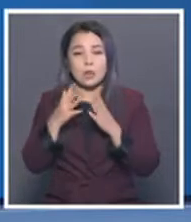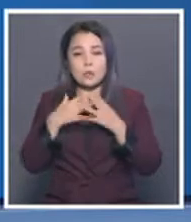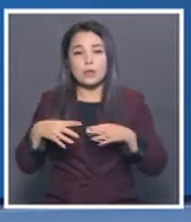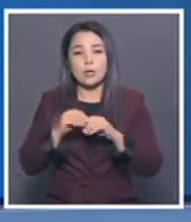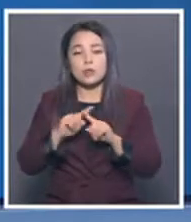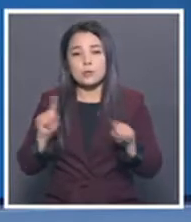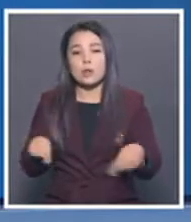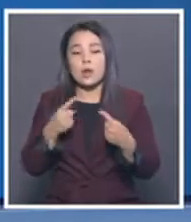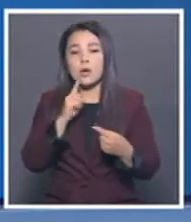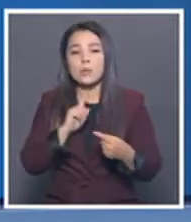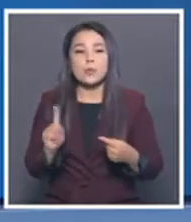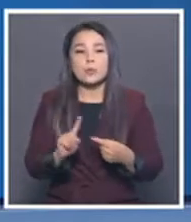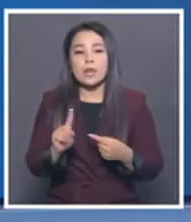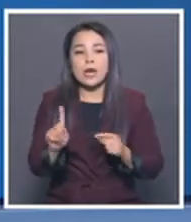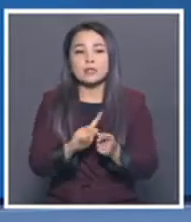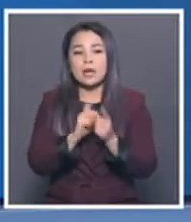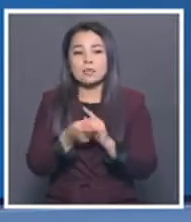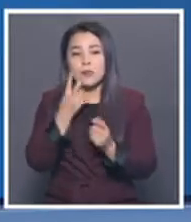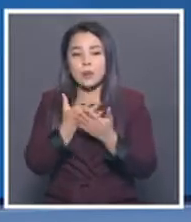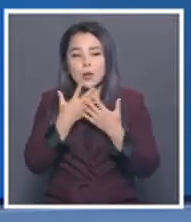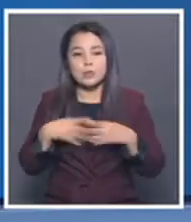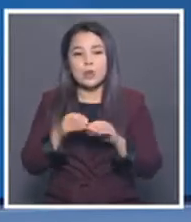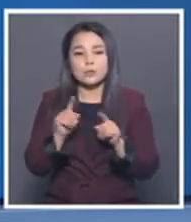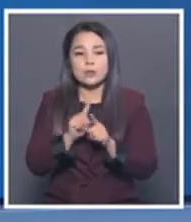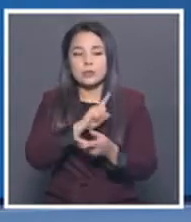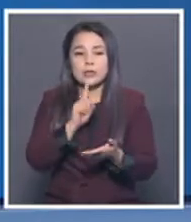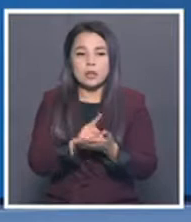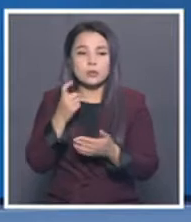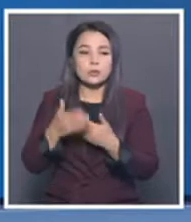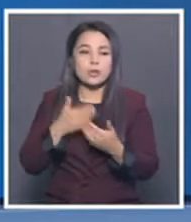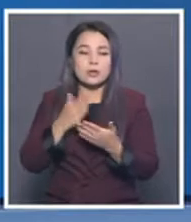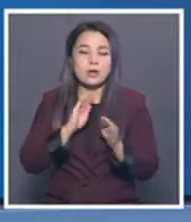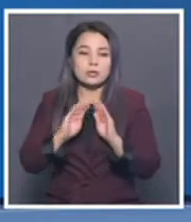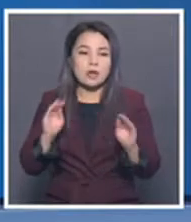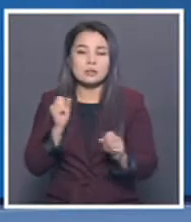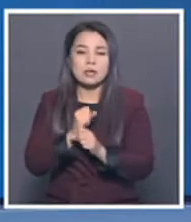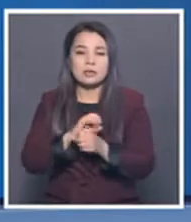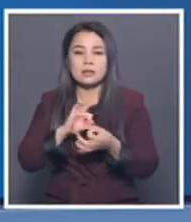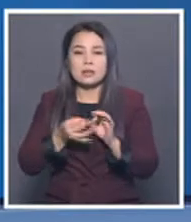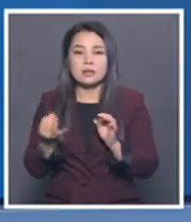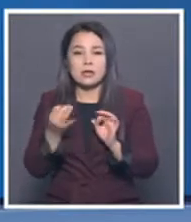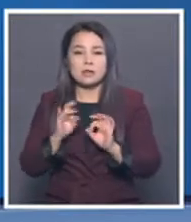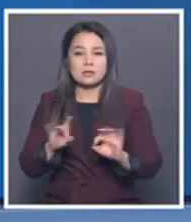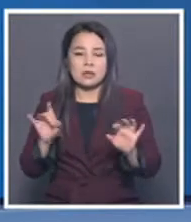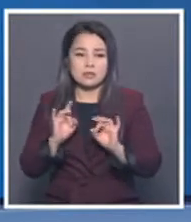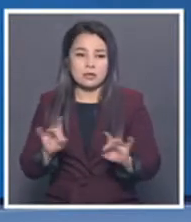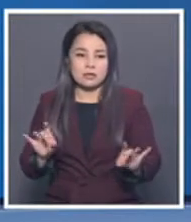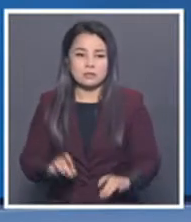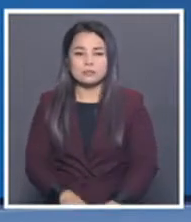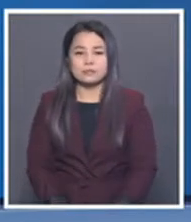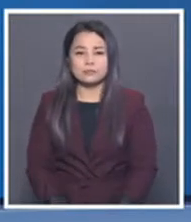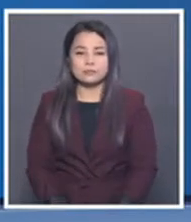қалпына келтіріліп, музейге айналды. Ішінде өзі мен отбасына тиесілі 100-ден аса дүние қойылған. Тілшіміз Гүлжазира Ғалиқызы